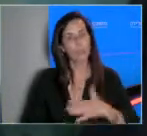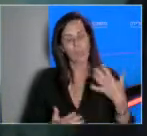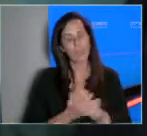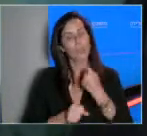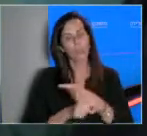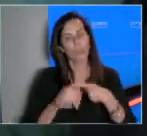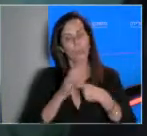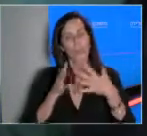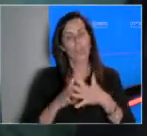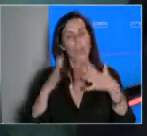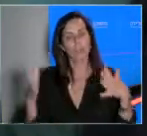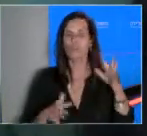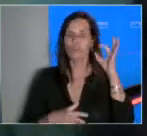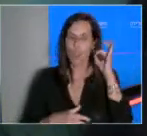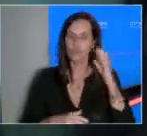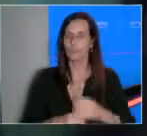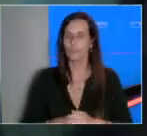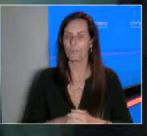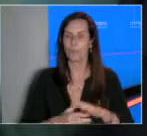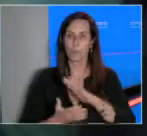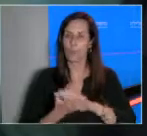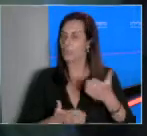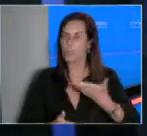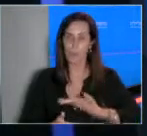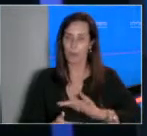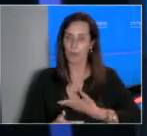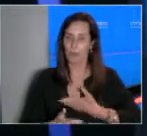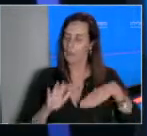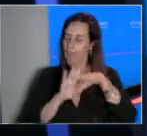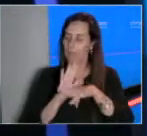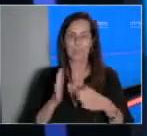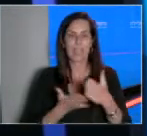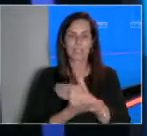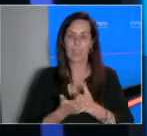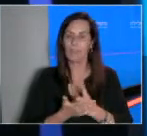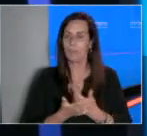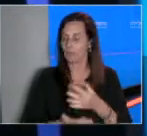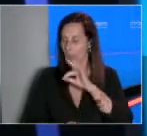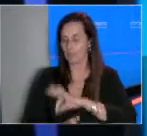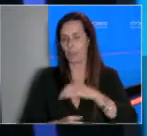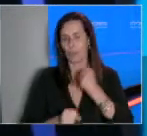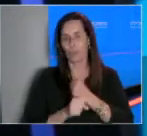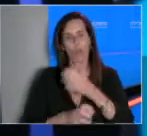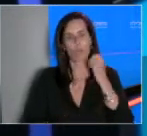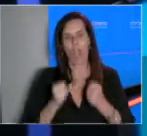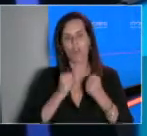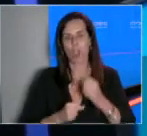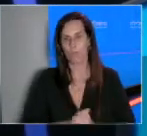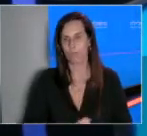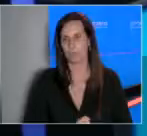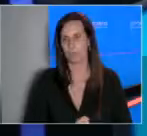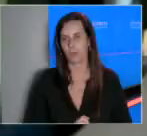לעשות פה מודל רחב של נשים שפשוט יקבלו את התנאים, את השכר, את הרווחים, העבודה המאוד קשה